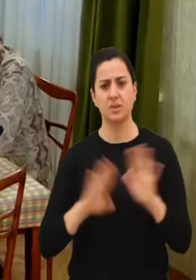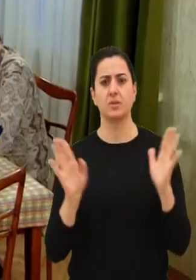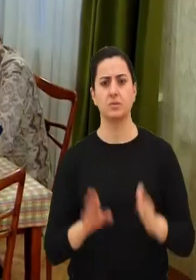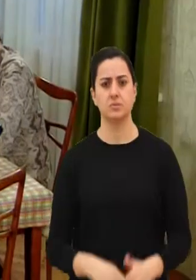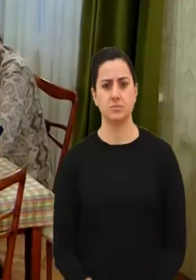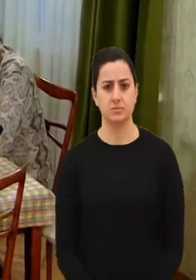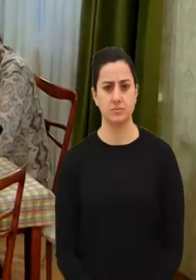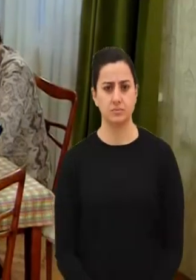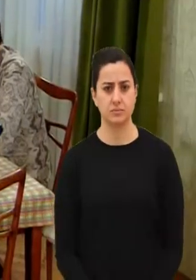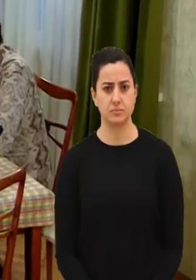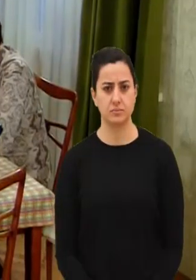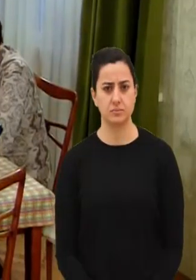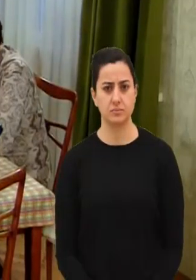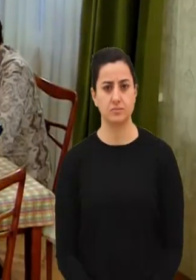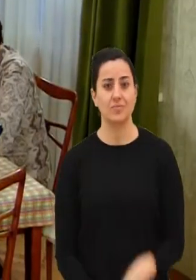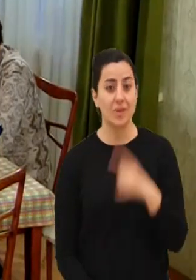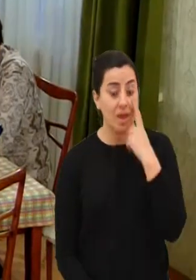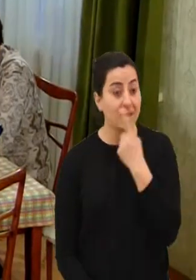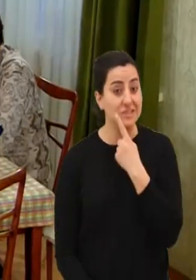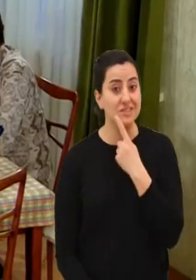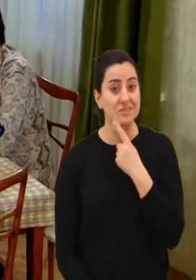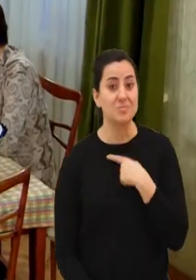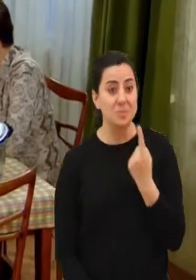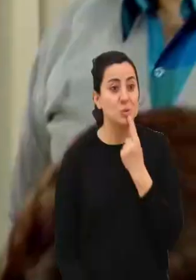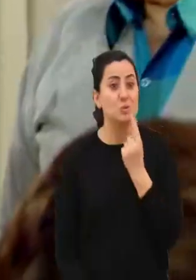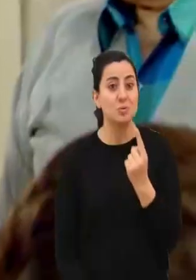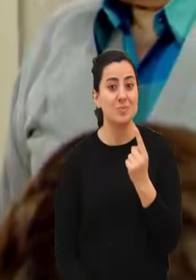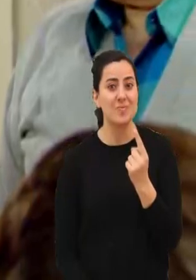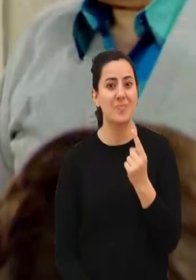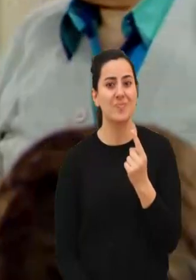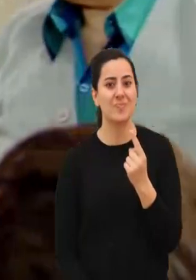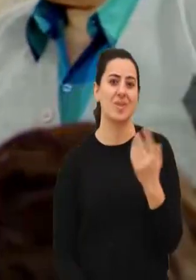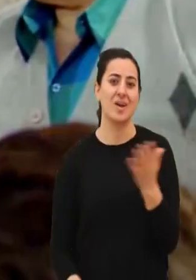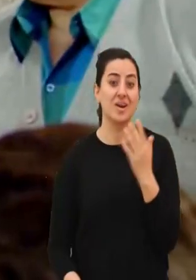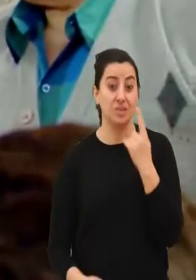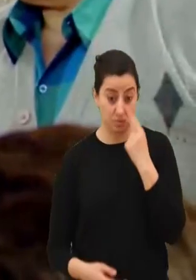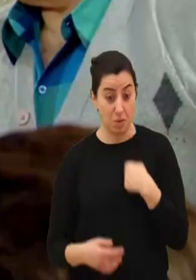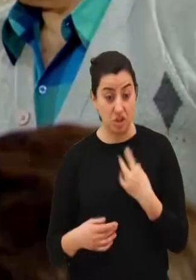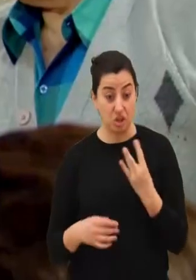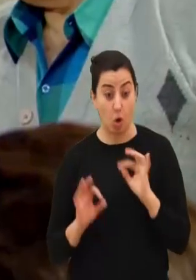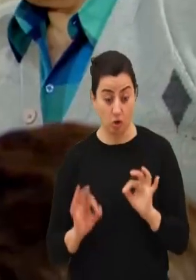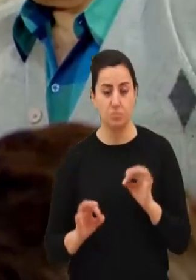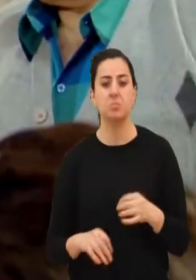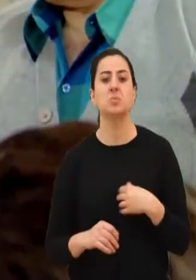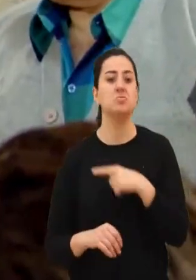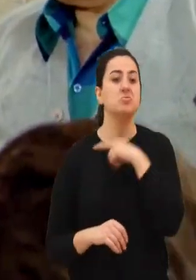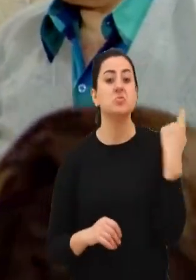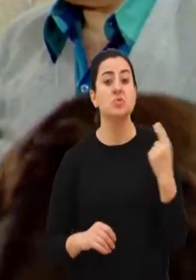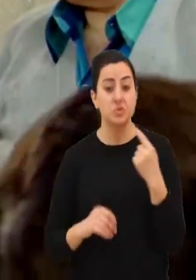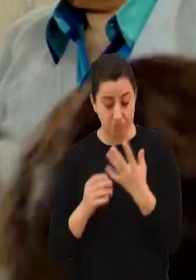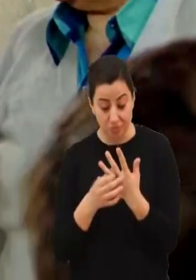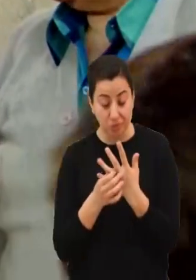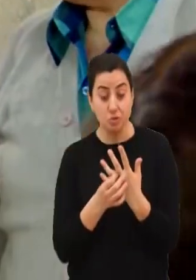Yeter. Enişte, enişte. Ben sana bir şey söyleyeyim mi? Enişte, ah ben nişanlanacaktım ya. Ah be. O var